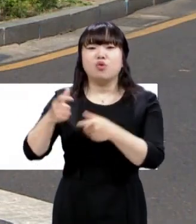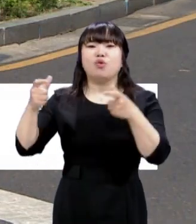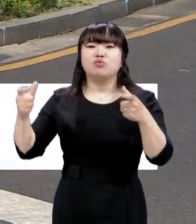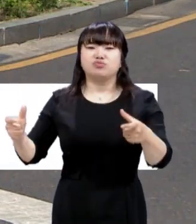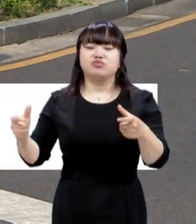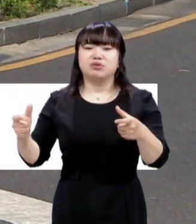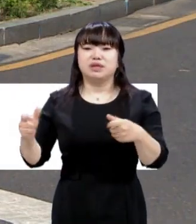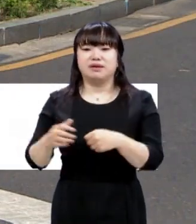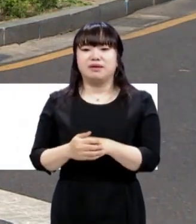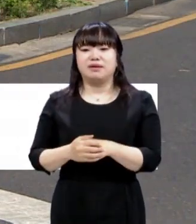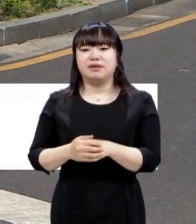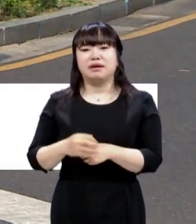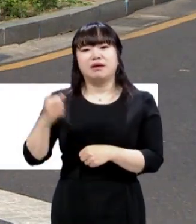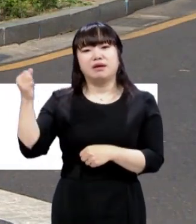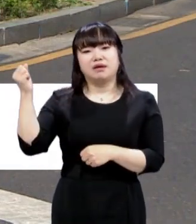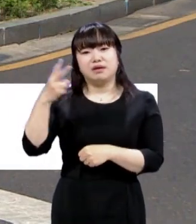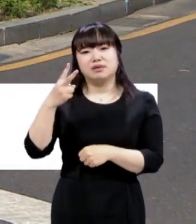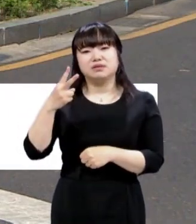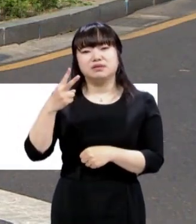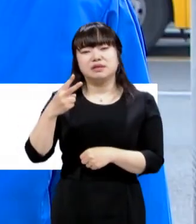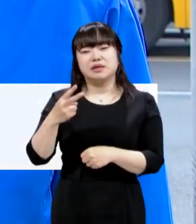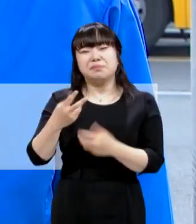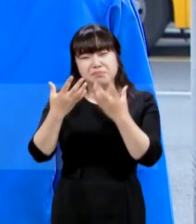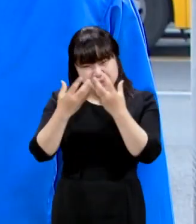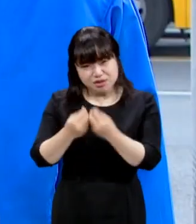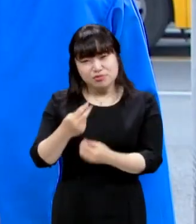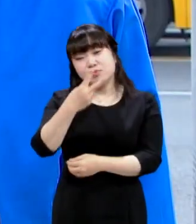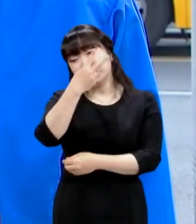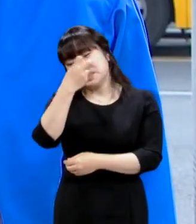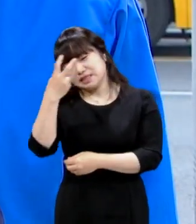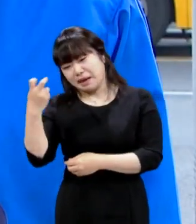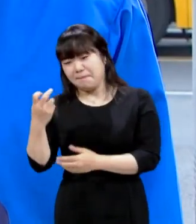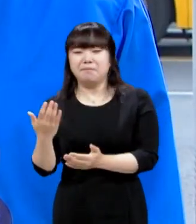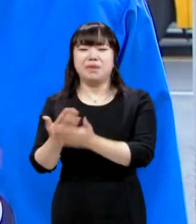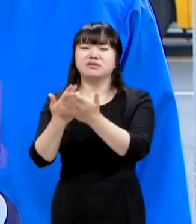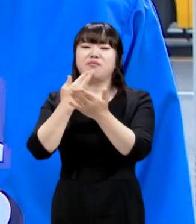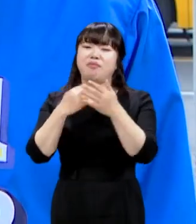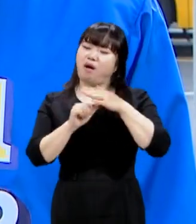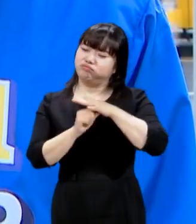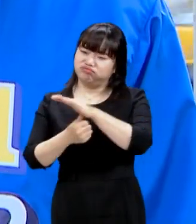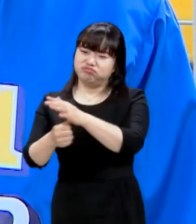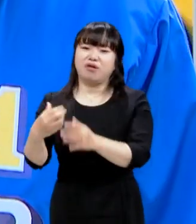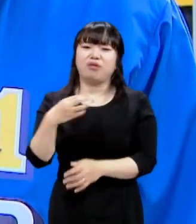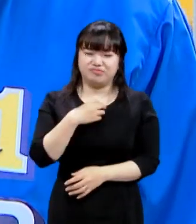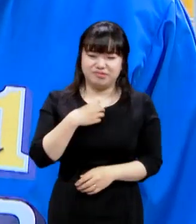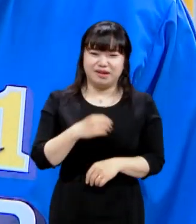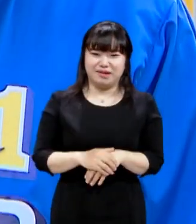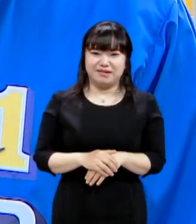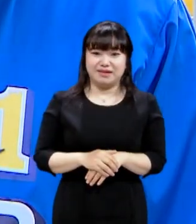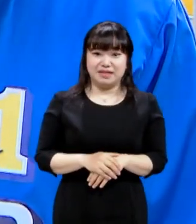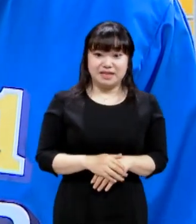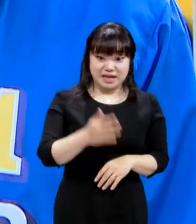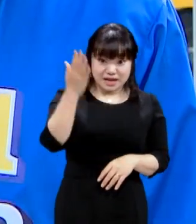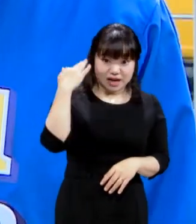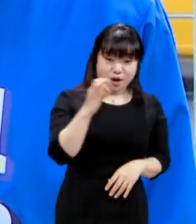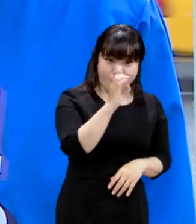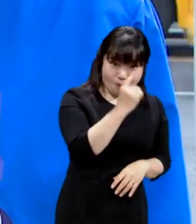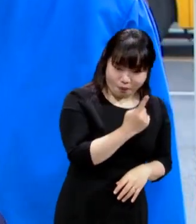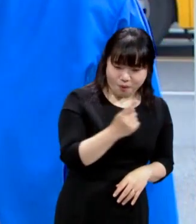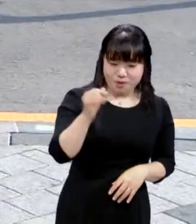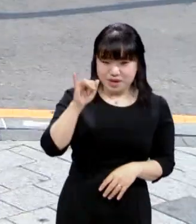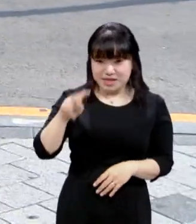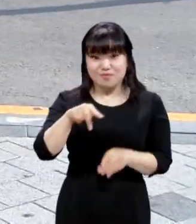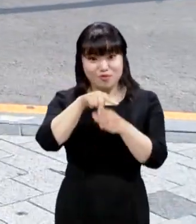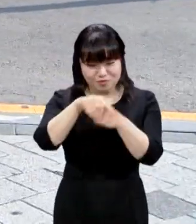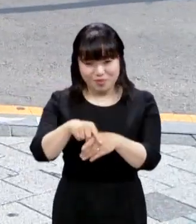또 잠자는 도시가 될 것입니다 지난 2018년 이후 다시 맞붙게 된 오슬로 임 재 혁 후보